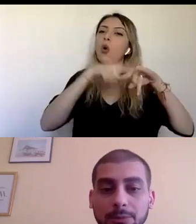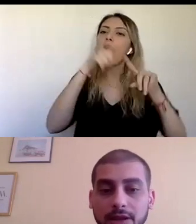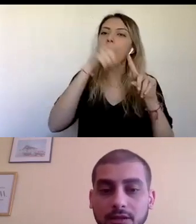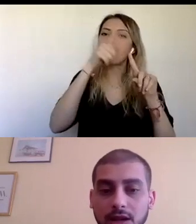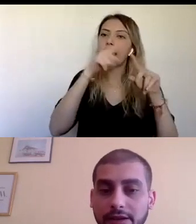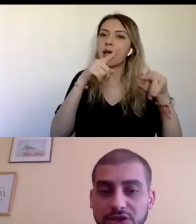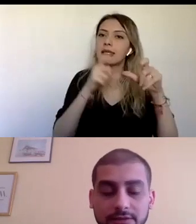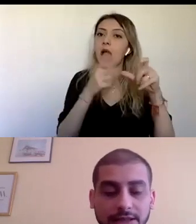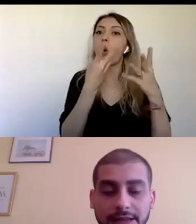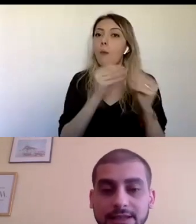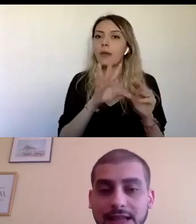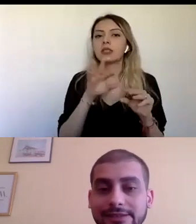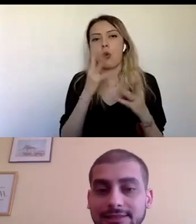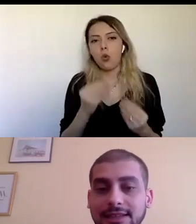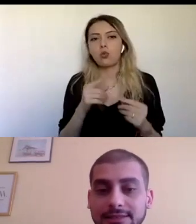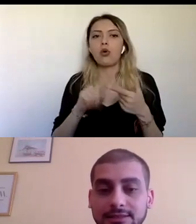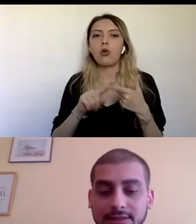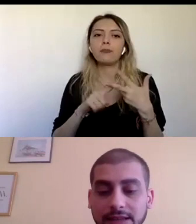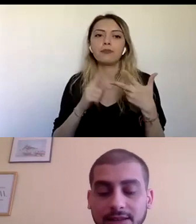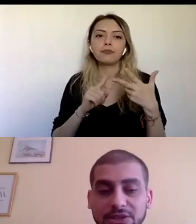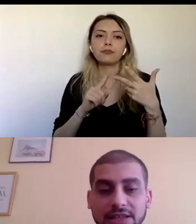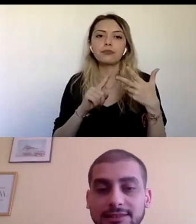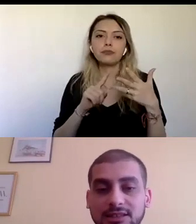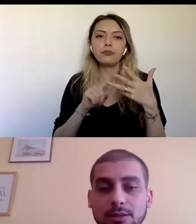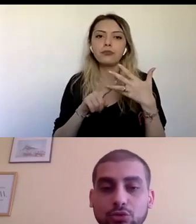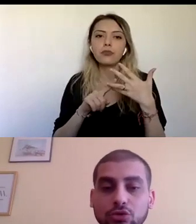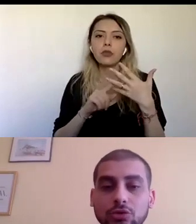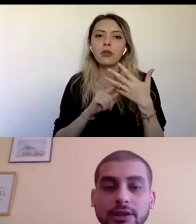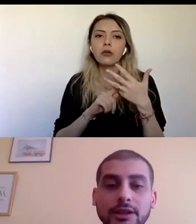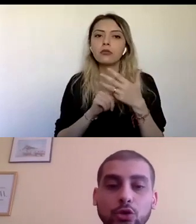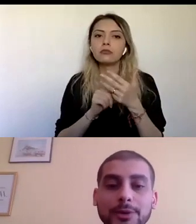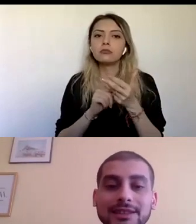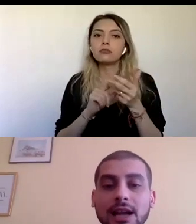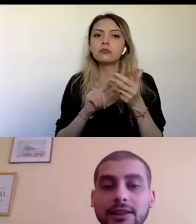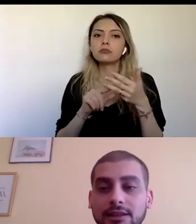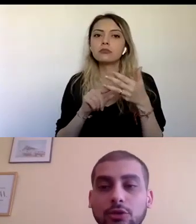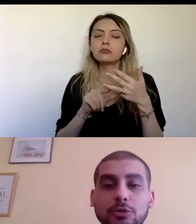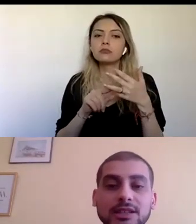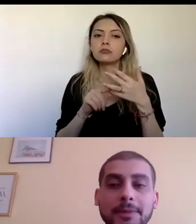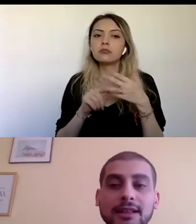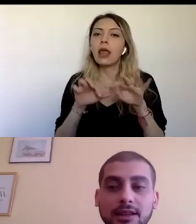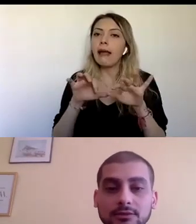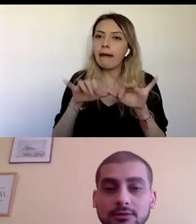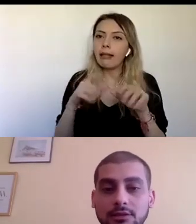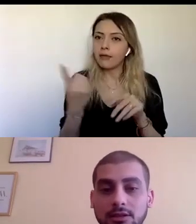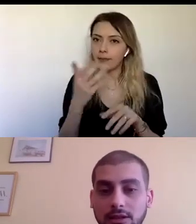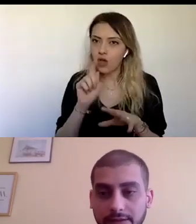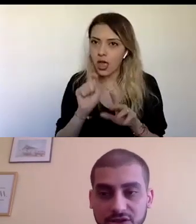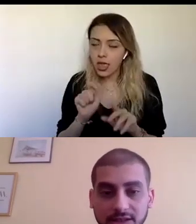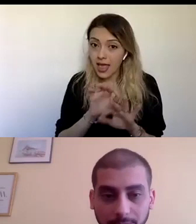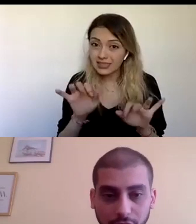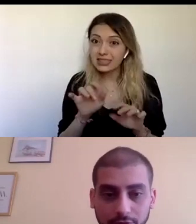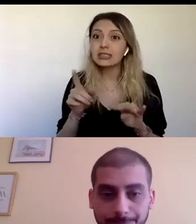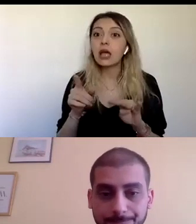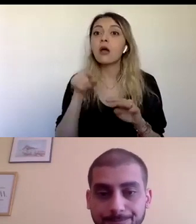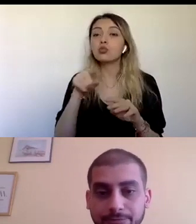Keylogger gibi araçlarla yani klavyede bir şey yazdığınız zaman bunu otomatik kaydeden, otomatik mail atan